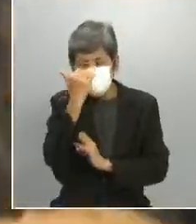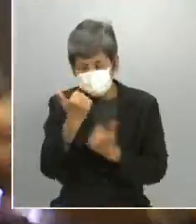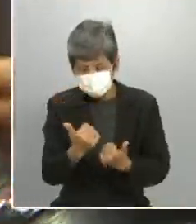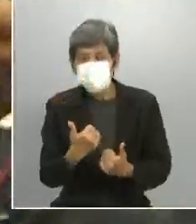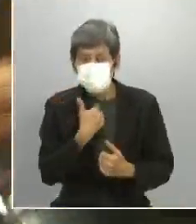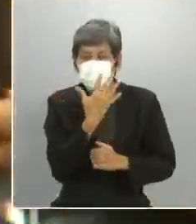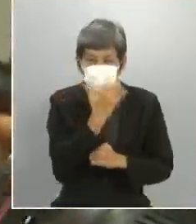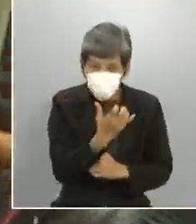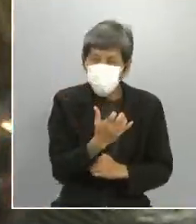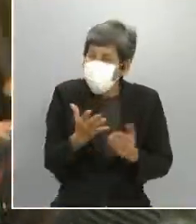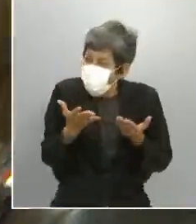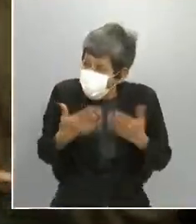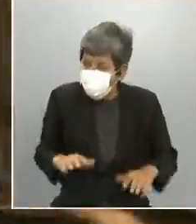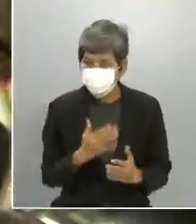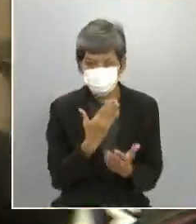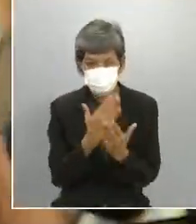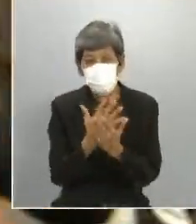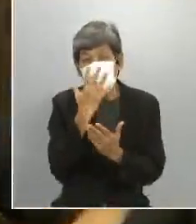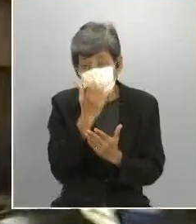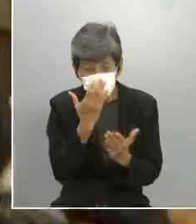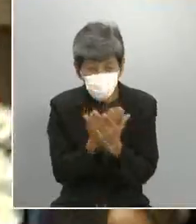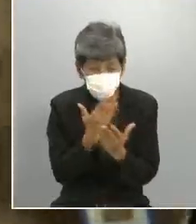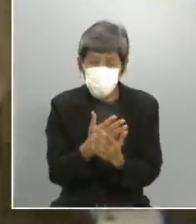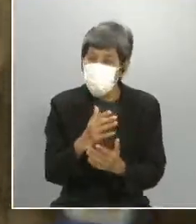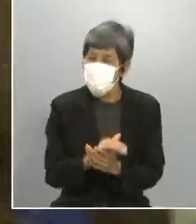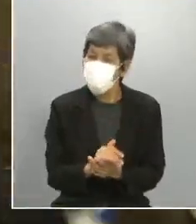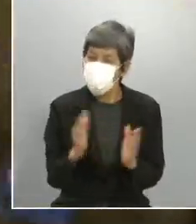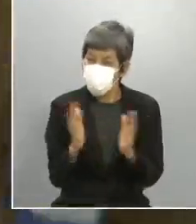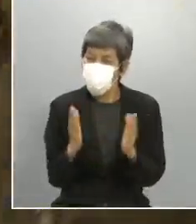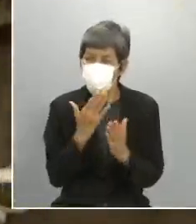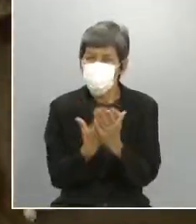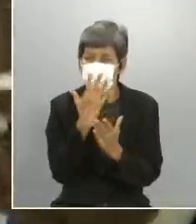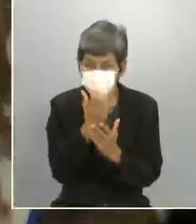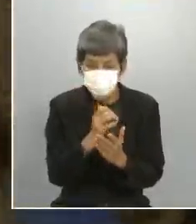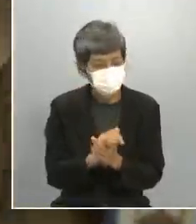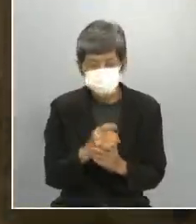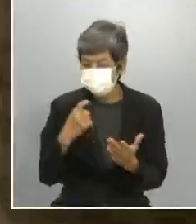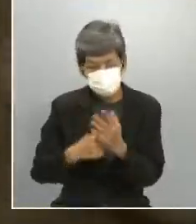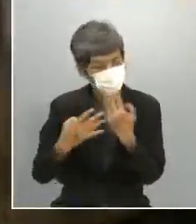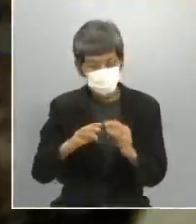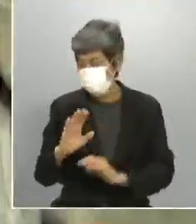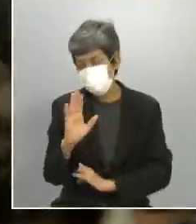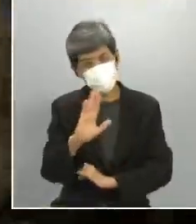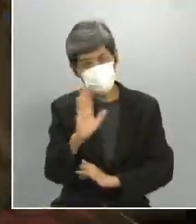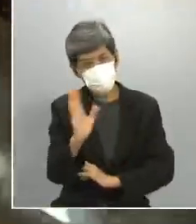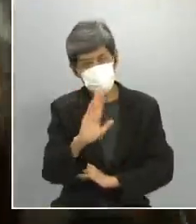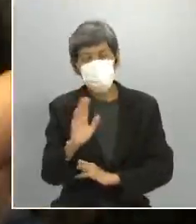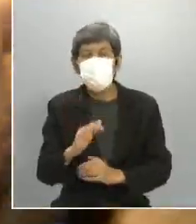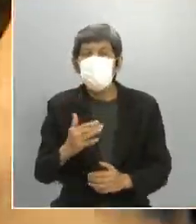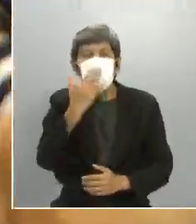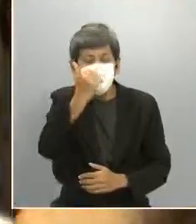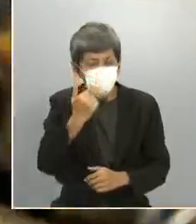นี้มีผู้เสียหายจำนวนมากคนละค่าความเสียหายก็จำนวนมากด้วยก็พัดค้างการประกันตัวเนื่องจากเกรงว่า